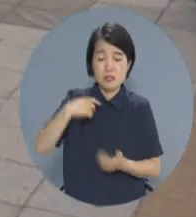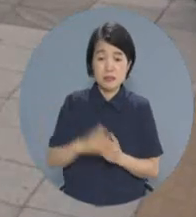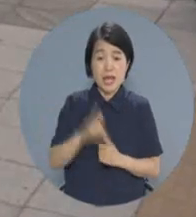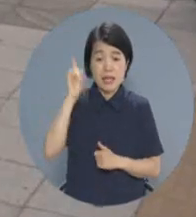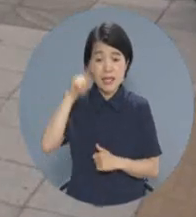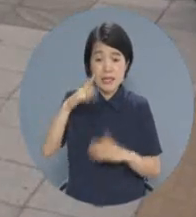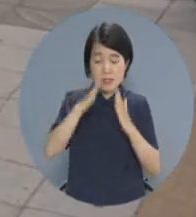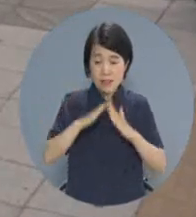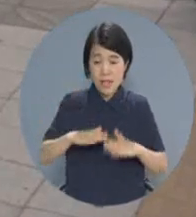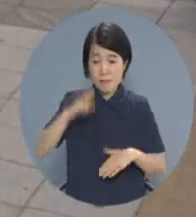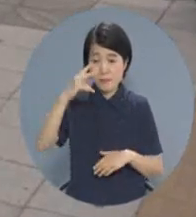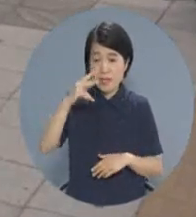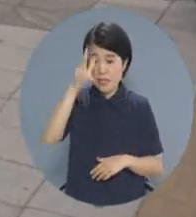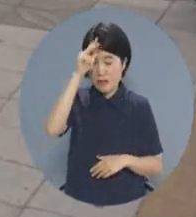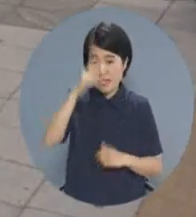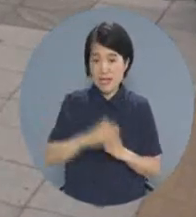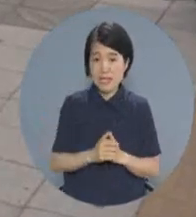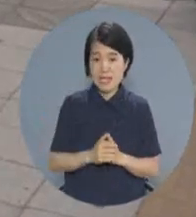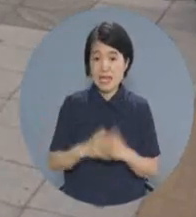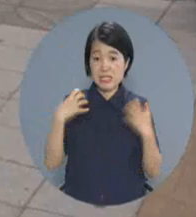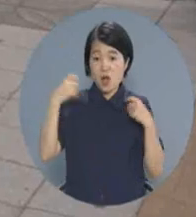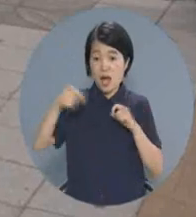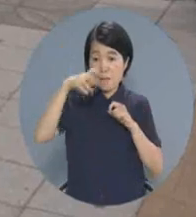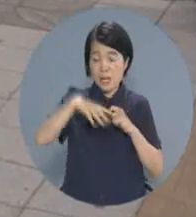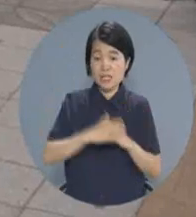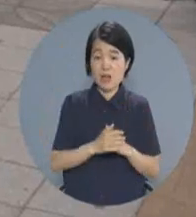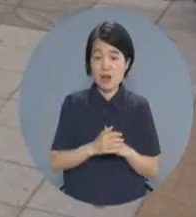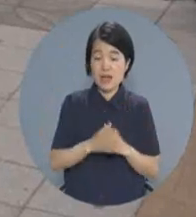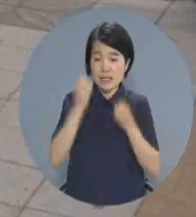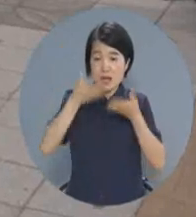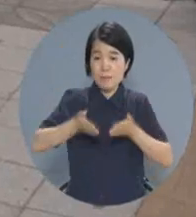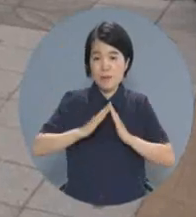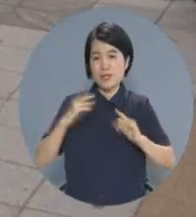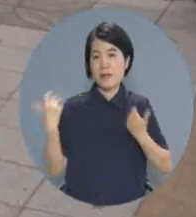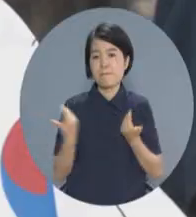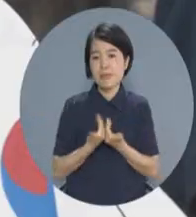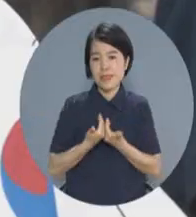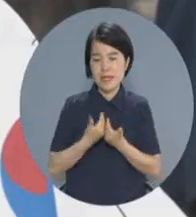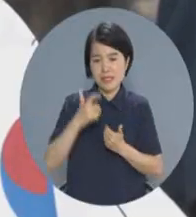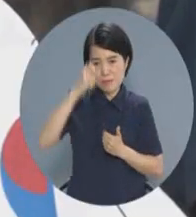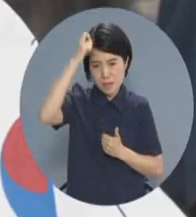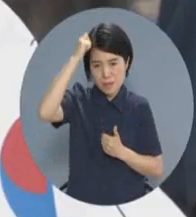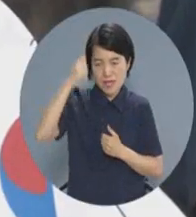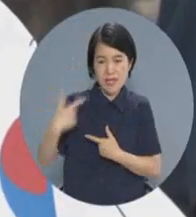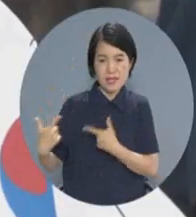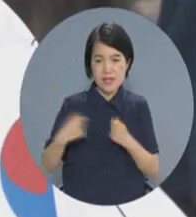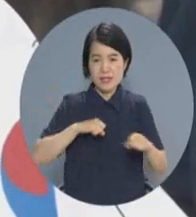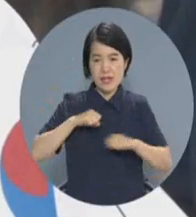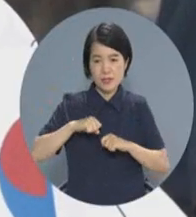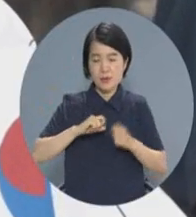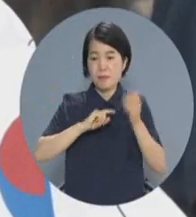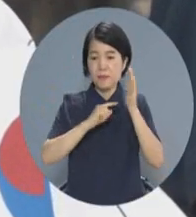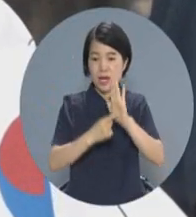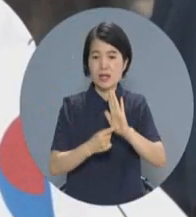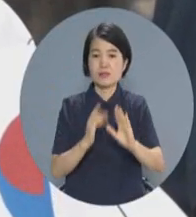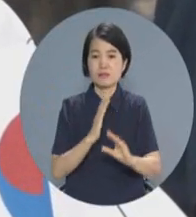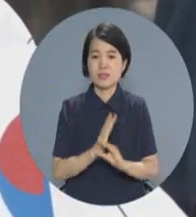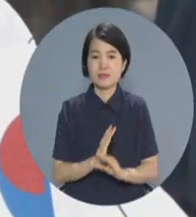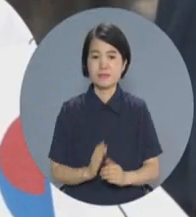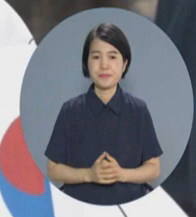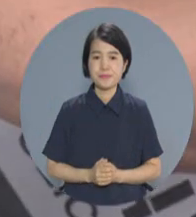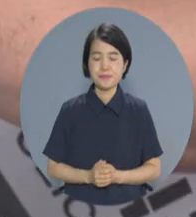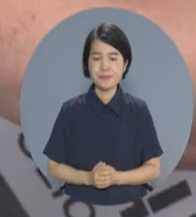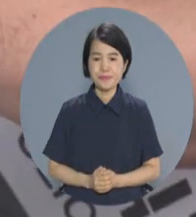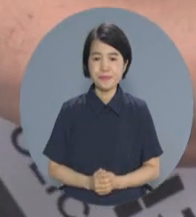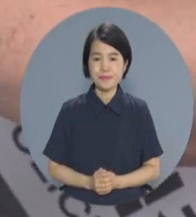내일은 전남경찰이 경찰청 앞에서 업무조직 신설에 반대해 삭발식 등 집단행동을 예고하고 있습니다. MBC